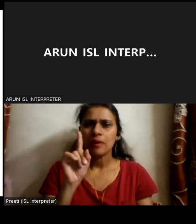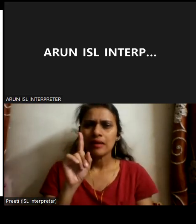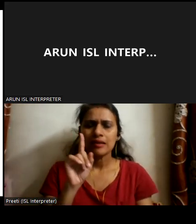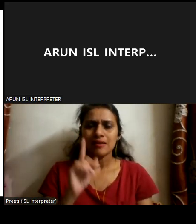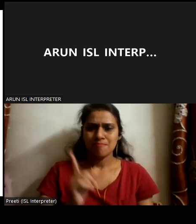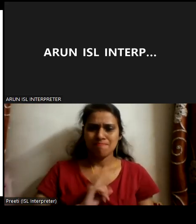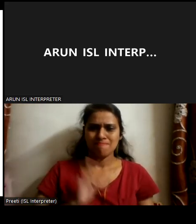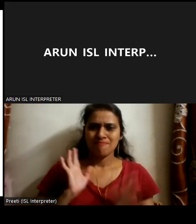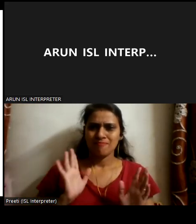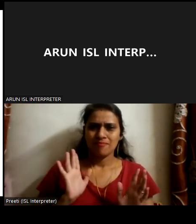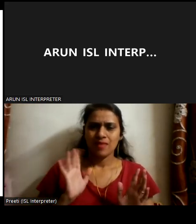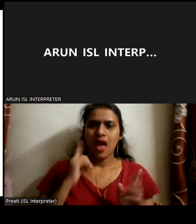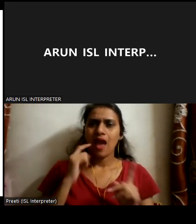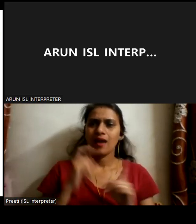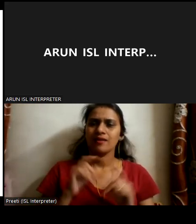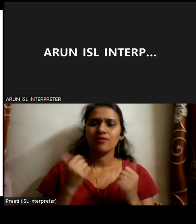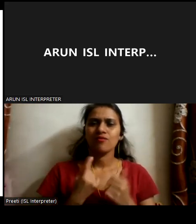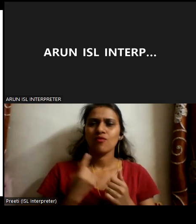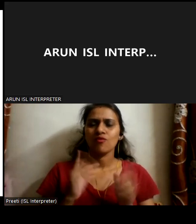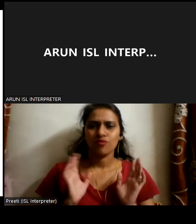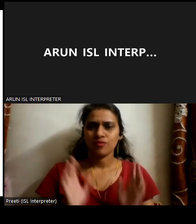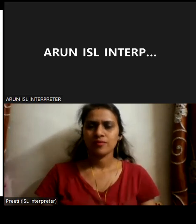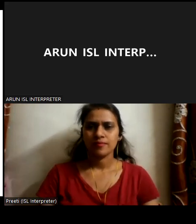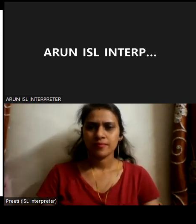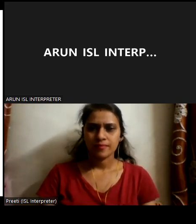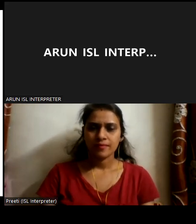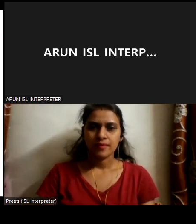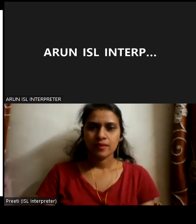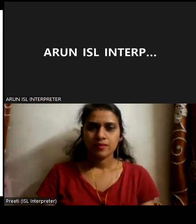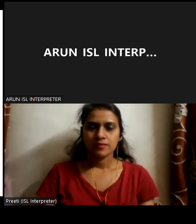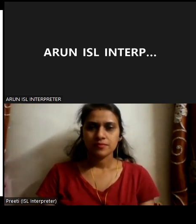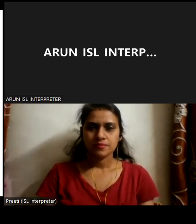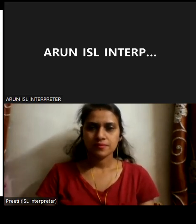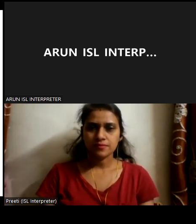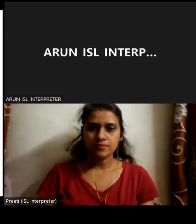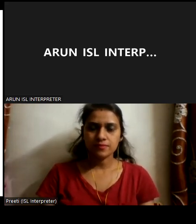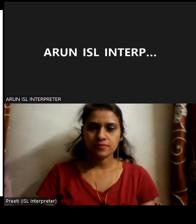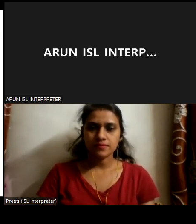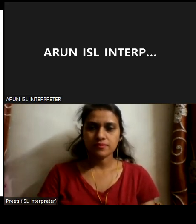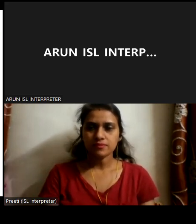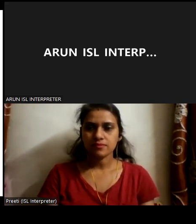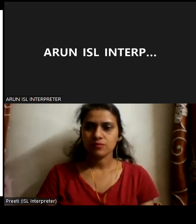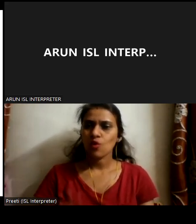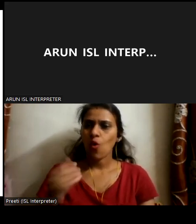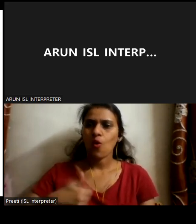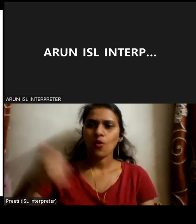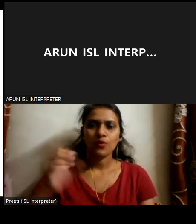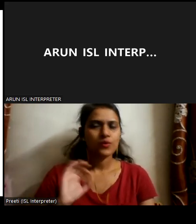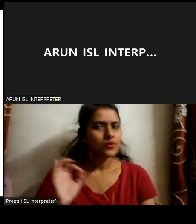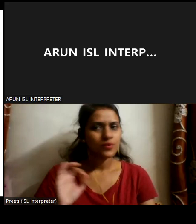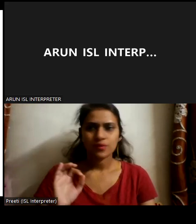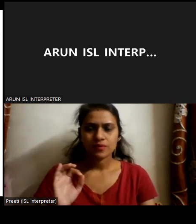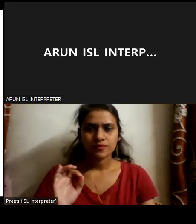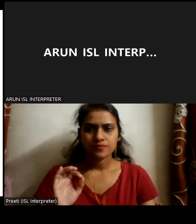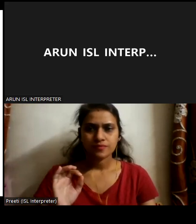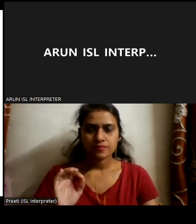एंटिटी. ठीक है? अब वो कैसे होता है, कैसे सिंगल मेजर एंटिटी, उसमें ओनर नहीं है, वो सब थोड़ा आगे